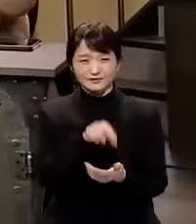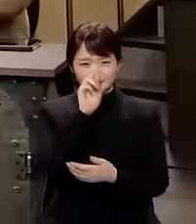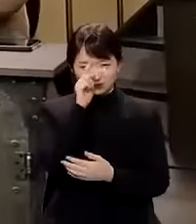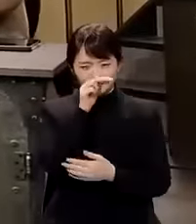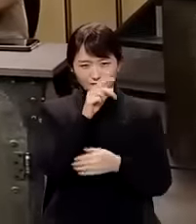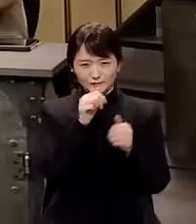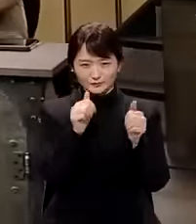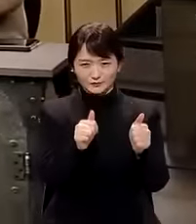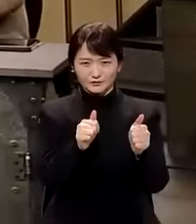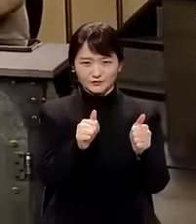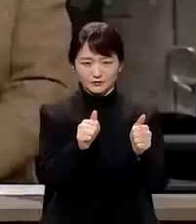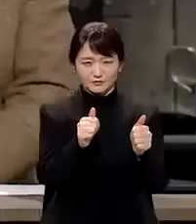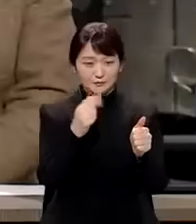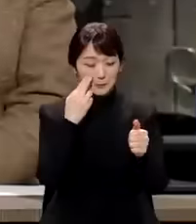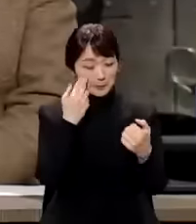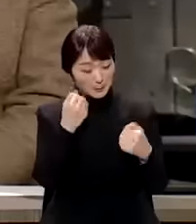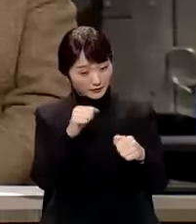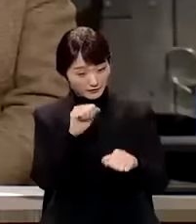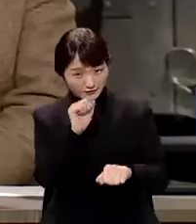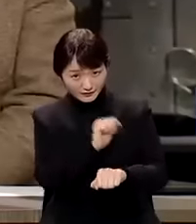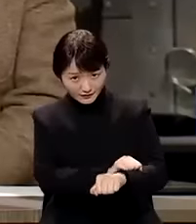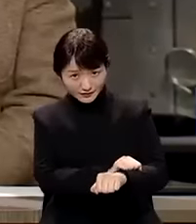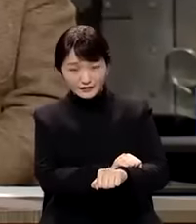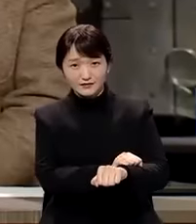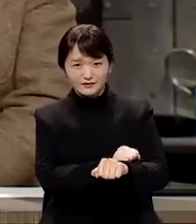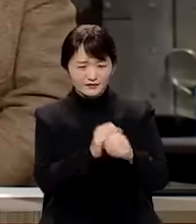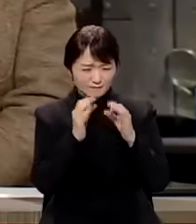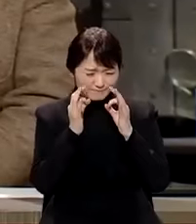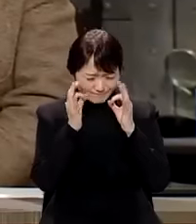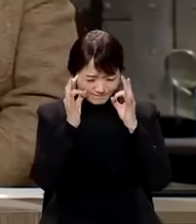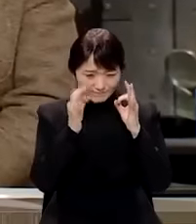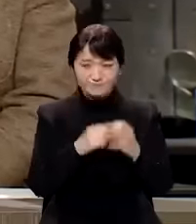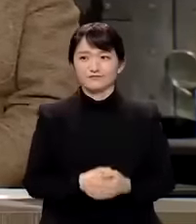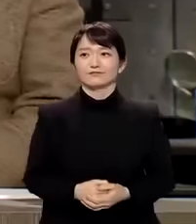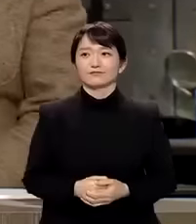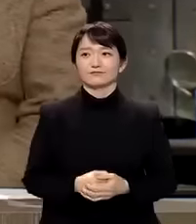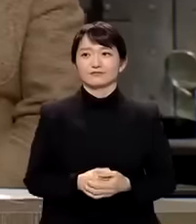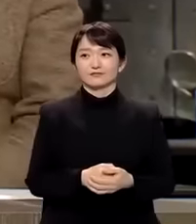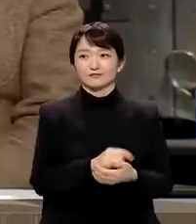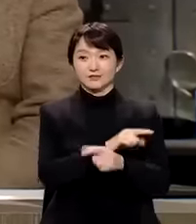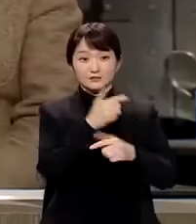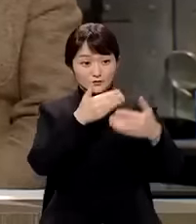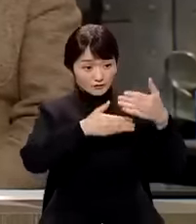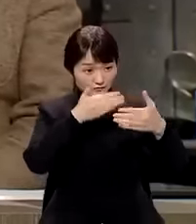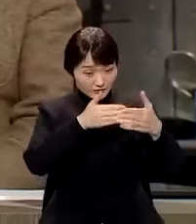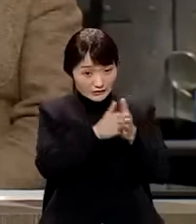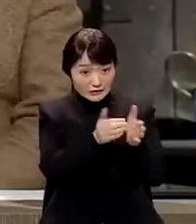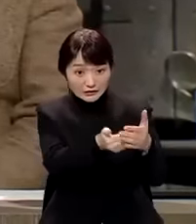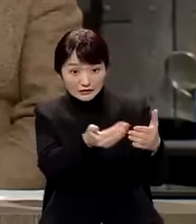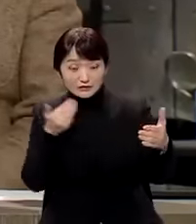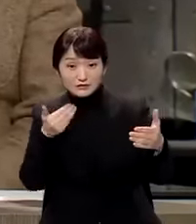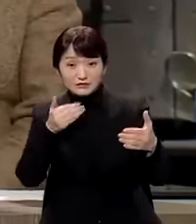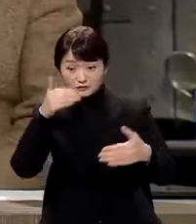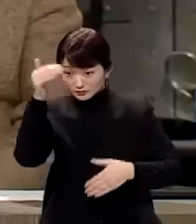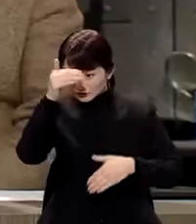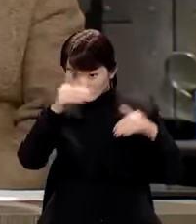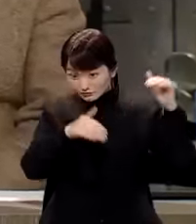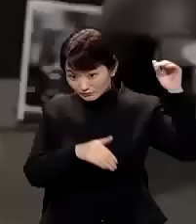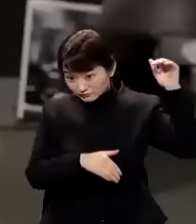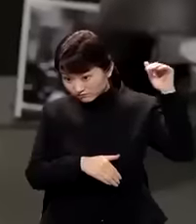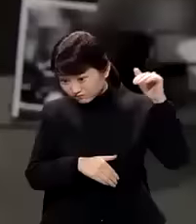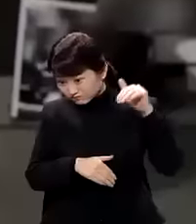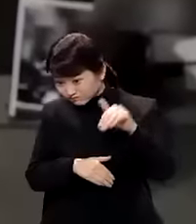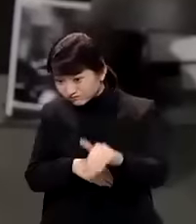주셨거든요 별별극장 아 진짜 별별 극장 하기 전까지 시청률이 이렇게 쭉 떨어지다가 박 변호사님 연기를